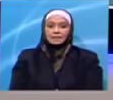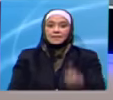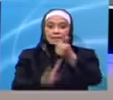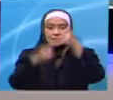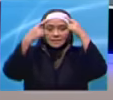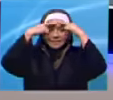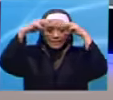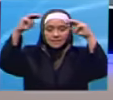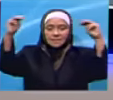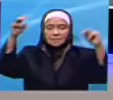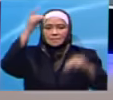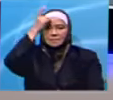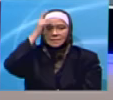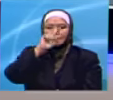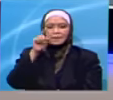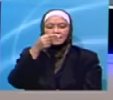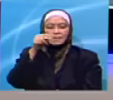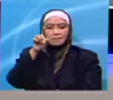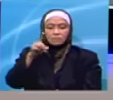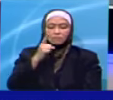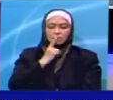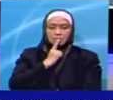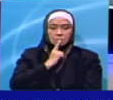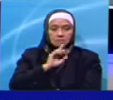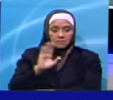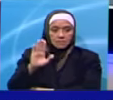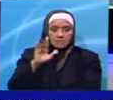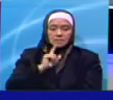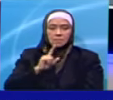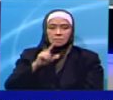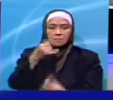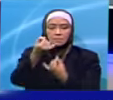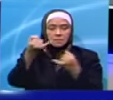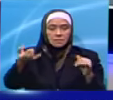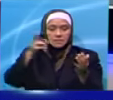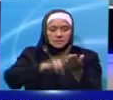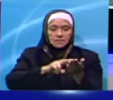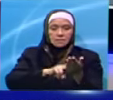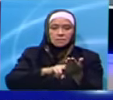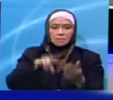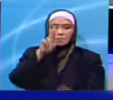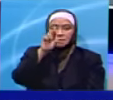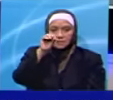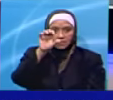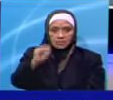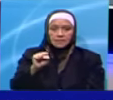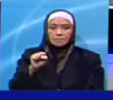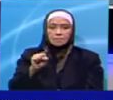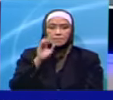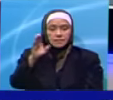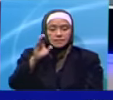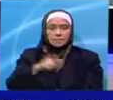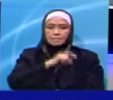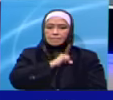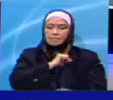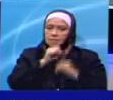Timbalan Perdana Menteri Dato' Sri Dr. Ahmad Zahid Hamidi memberi jaminan Jabatan Pendaftaran Pertubuhan ROS akan bersikap telus dan profesional